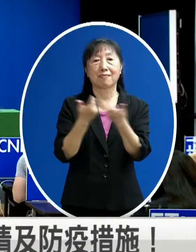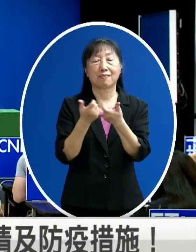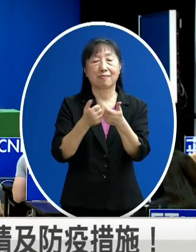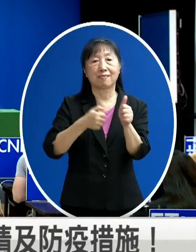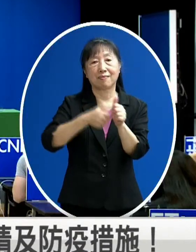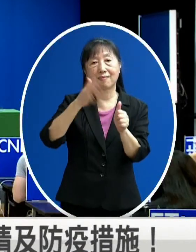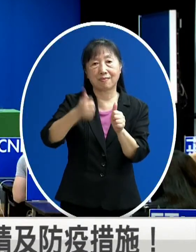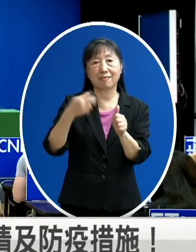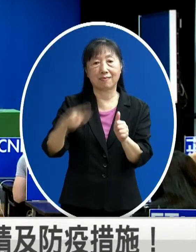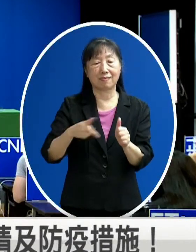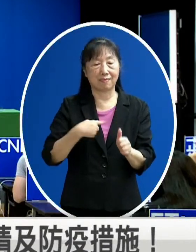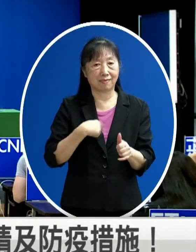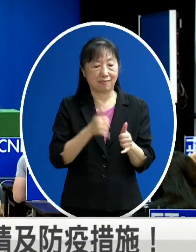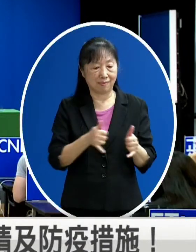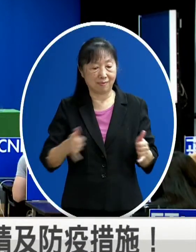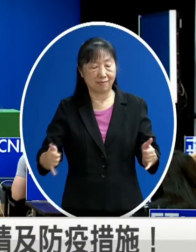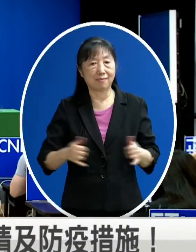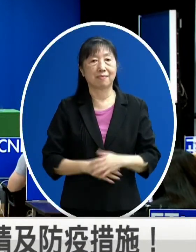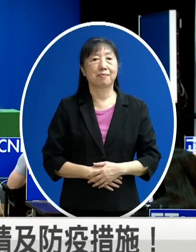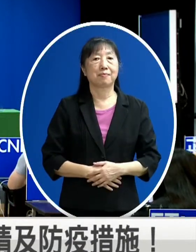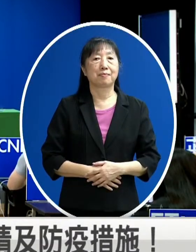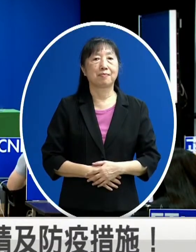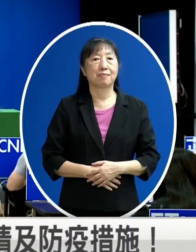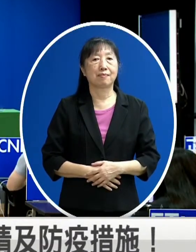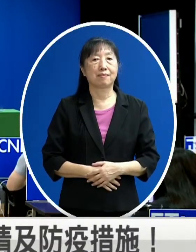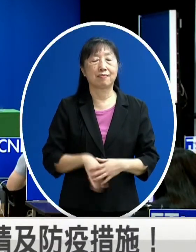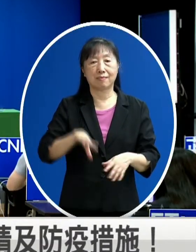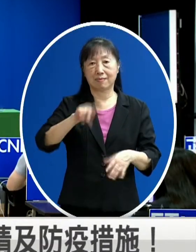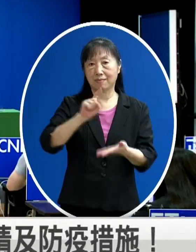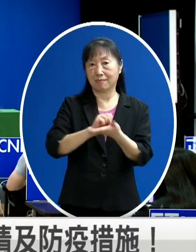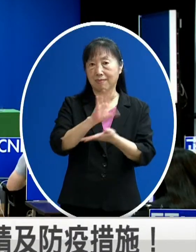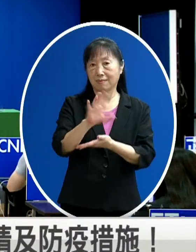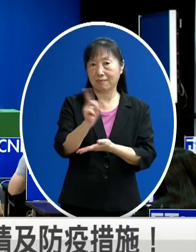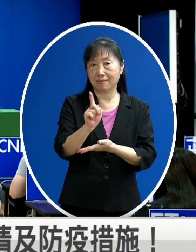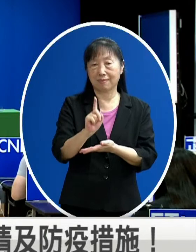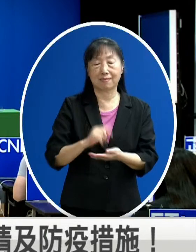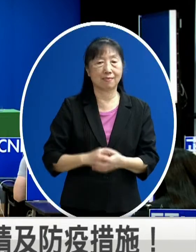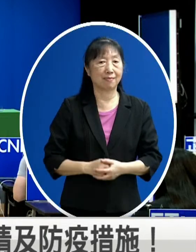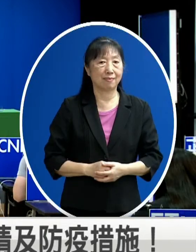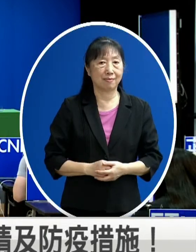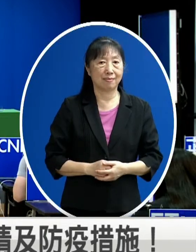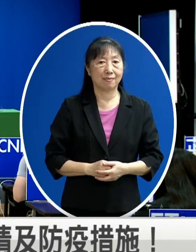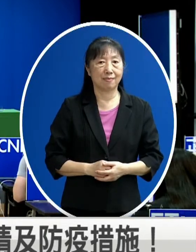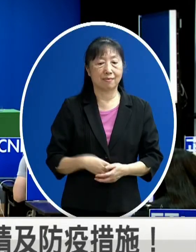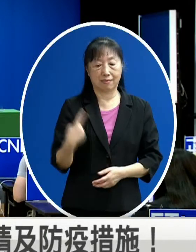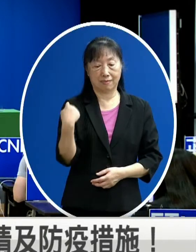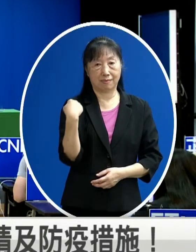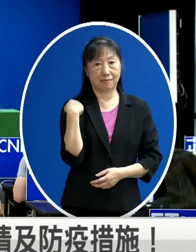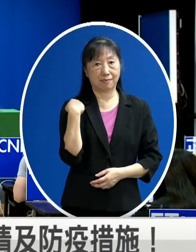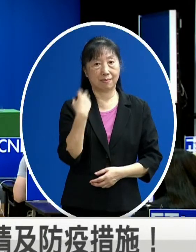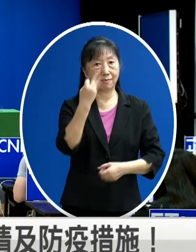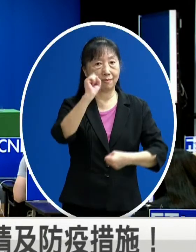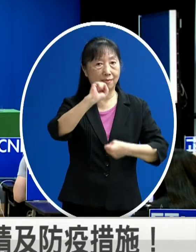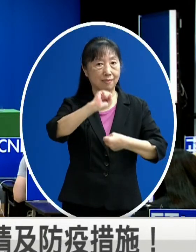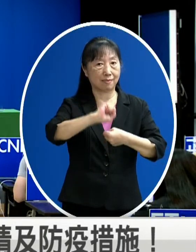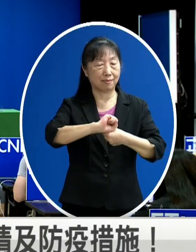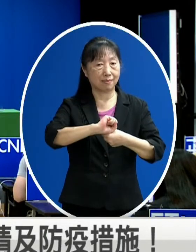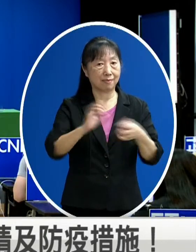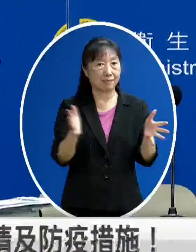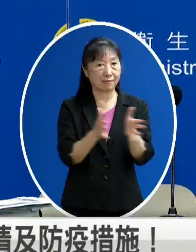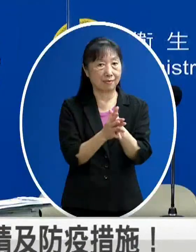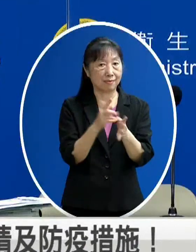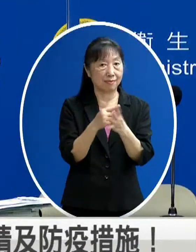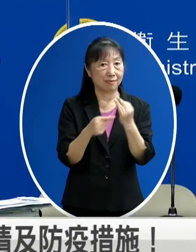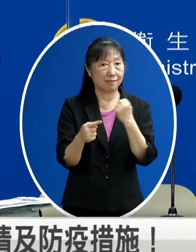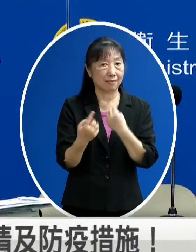一军副组长以及我。那首先呢，来我来跟大家报告一下，那我们在昨天新增的病例，